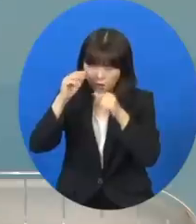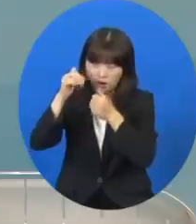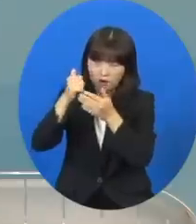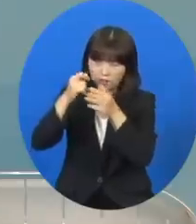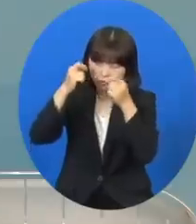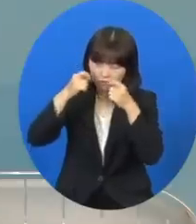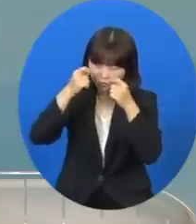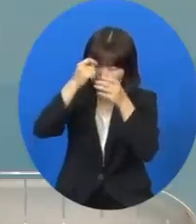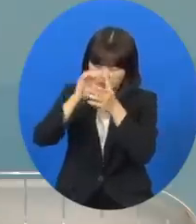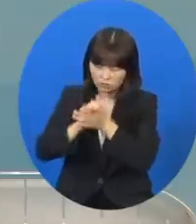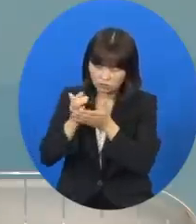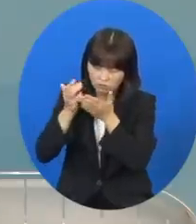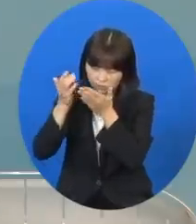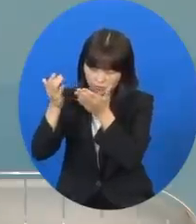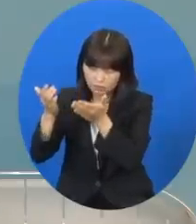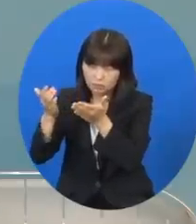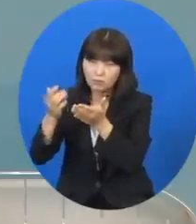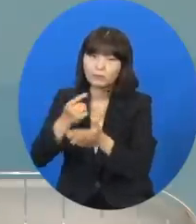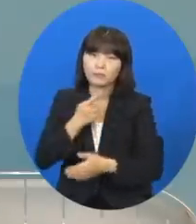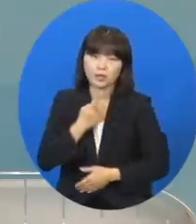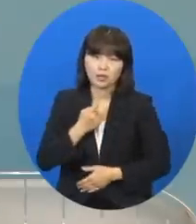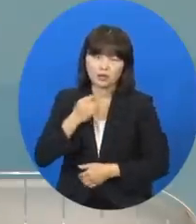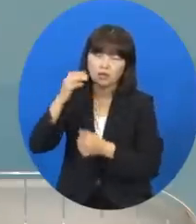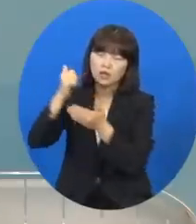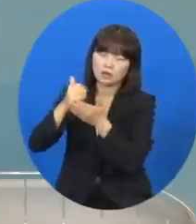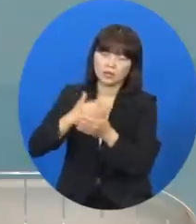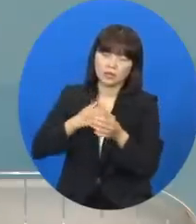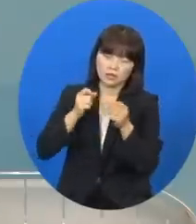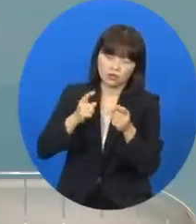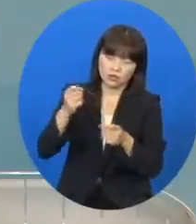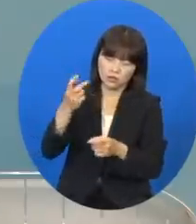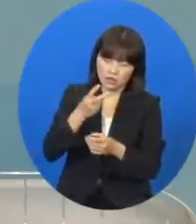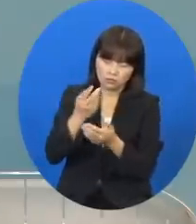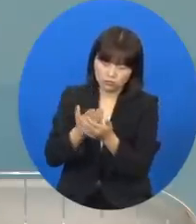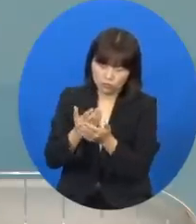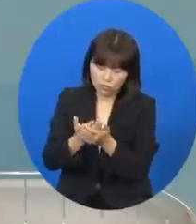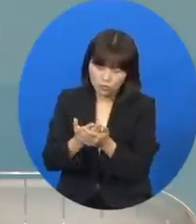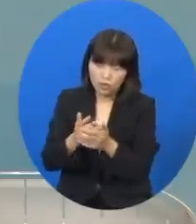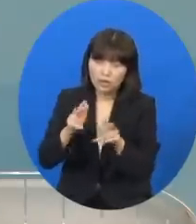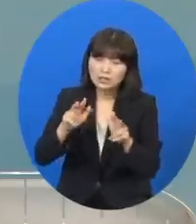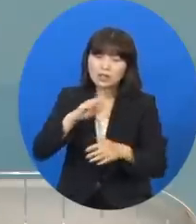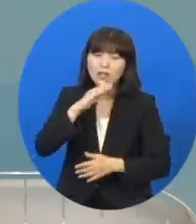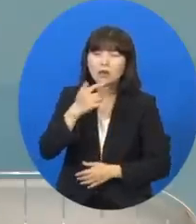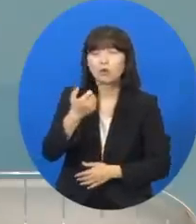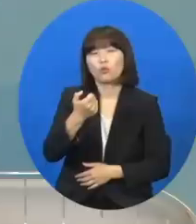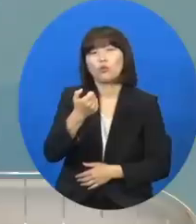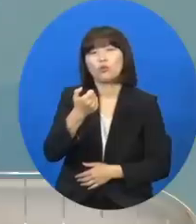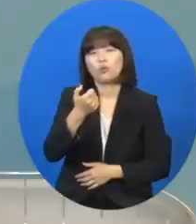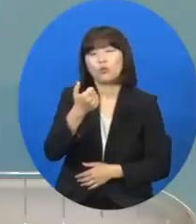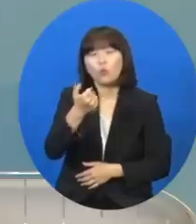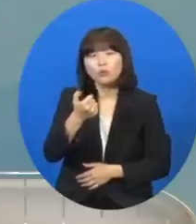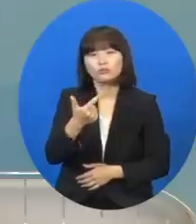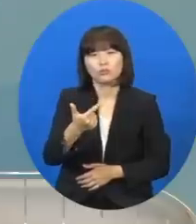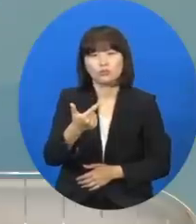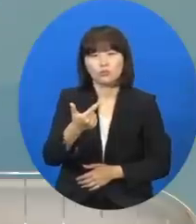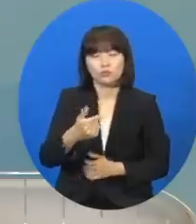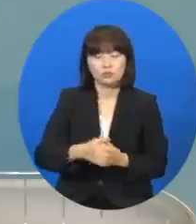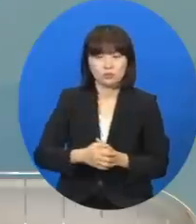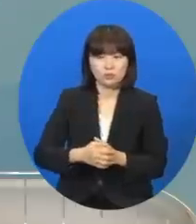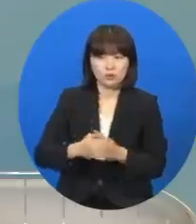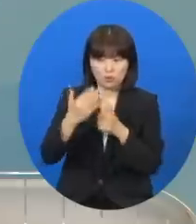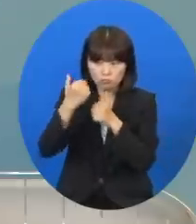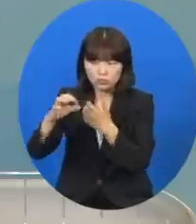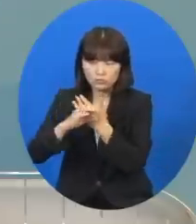기도를 하셨대요. 하나님, 제게 기회를 주세요. 이제 56세입니다. 오라 하시면